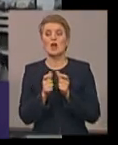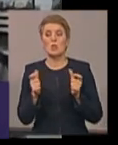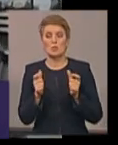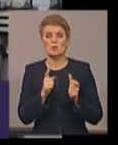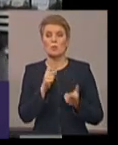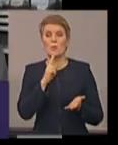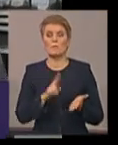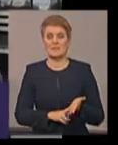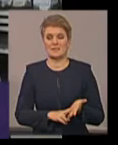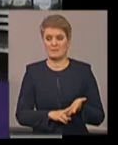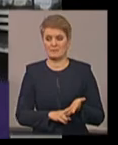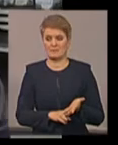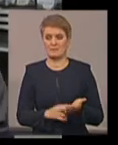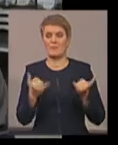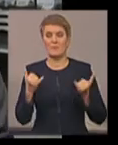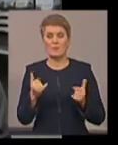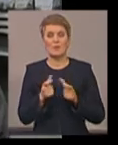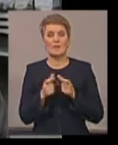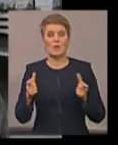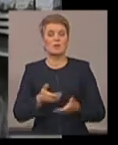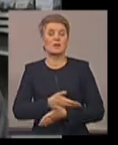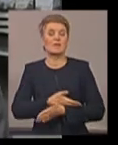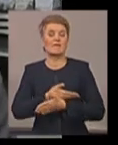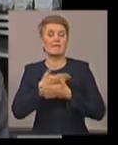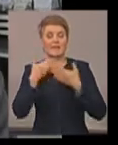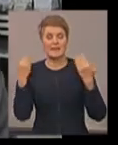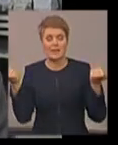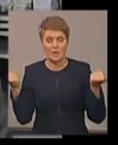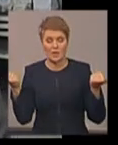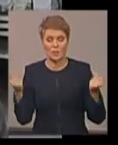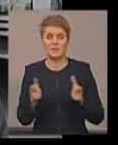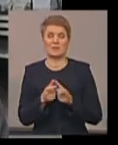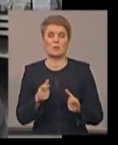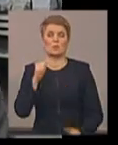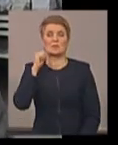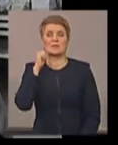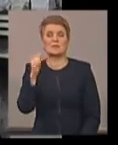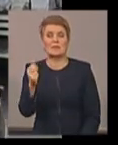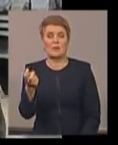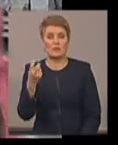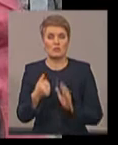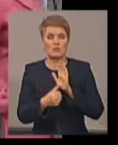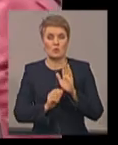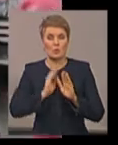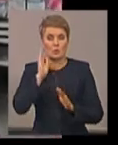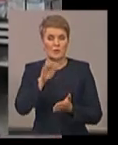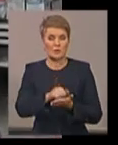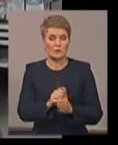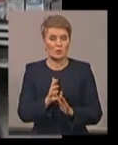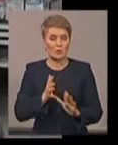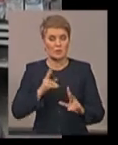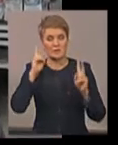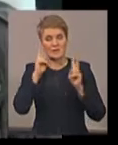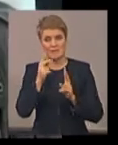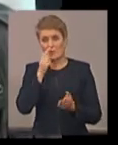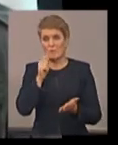прописатися. Тепер талончиків нету. Талончики завтра приходите, 6 утра займайте очередь, неизвестно,